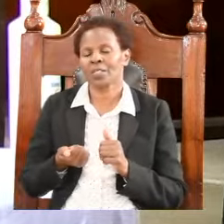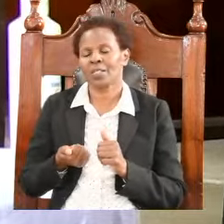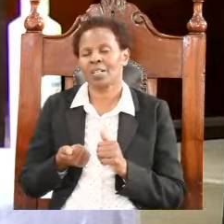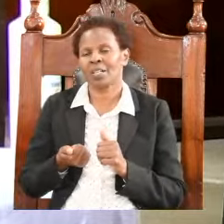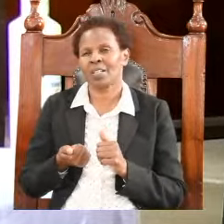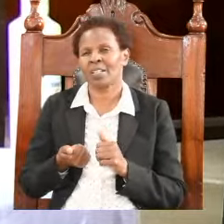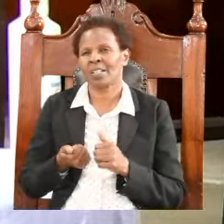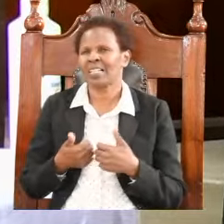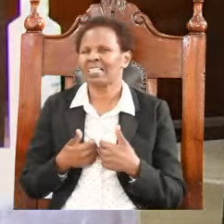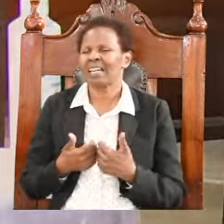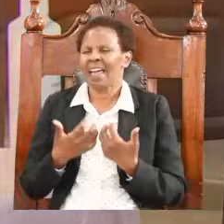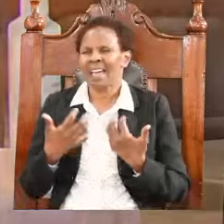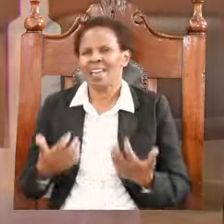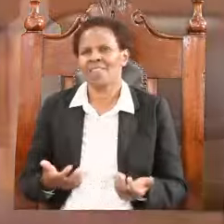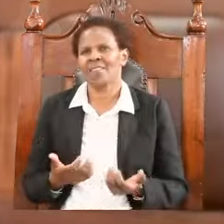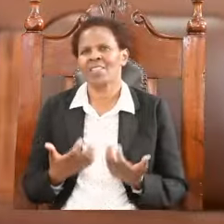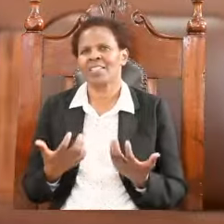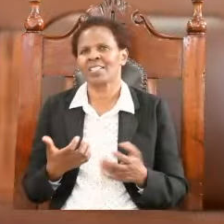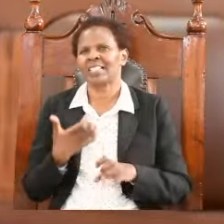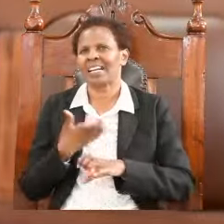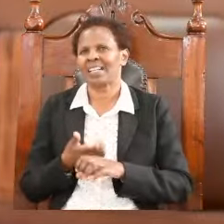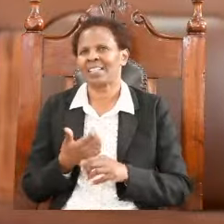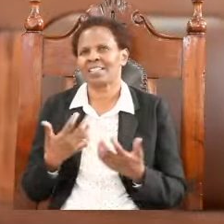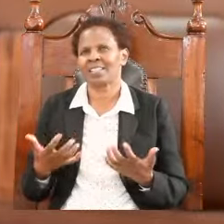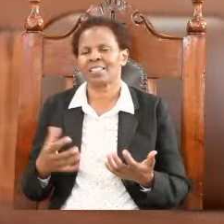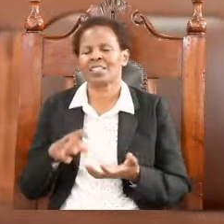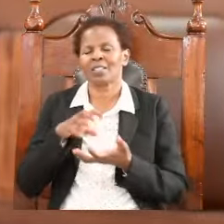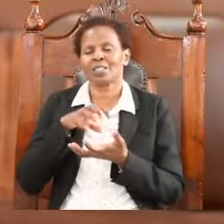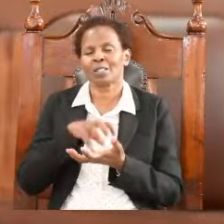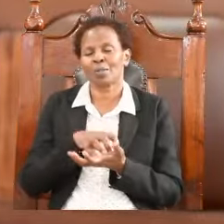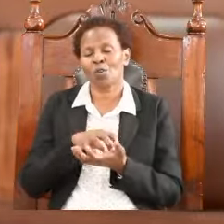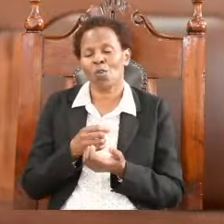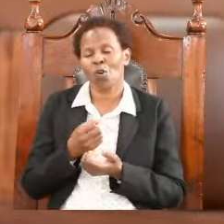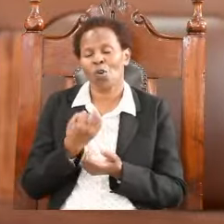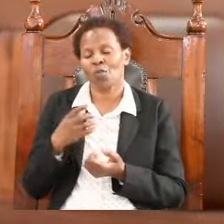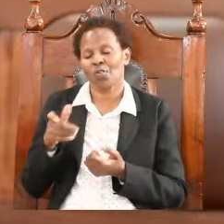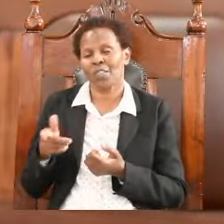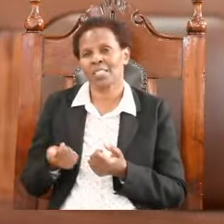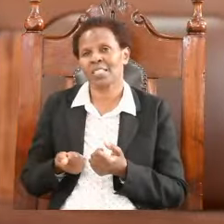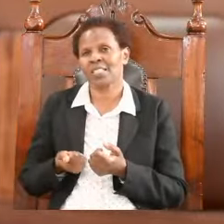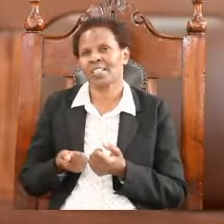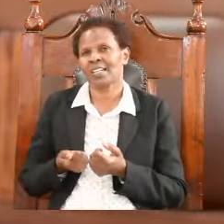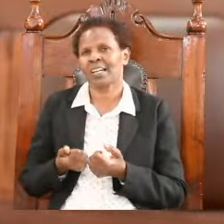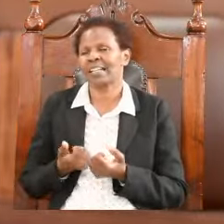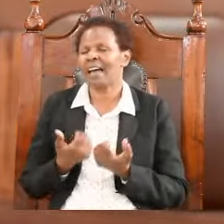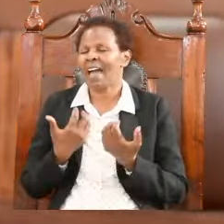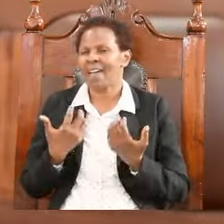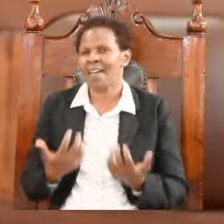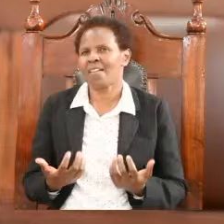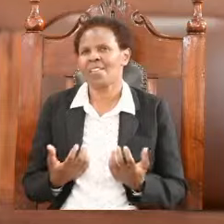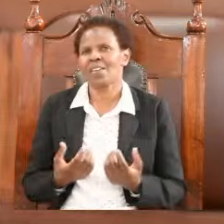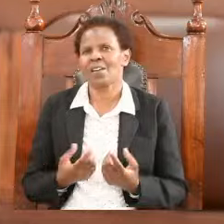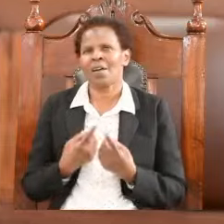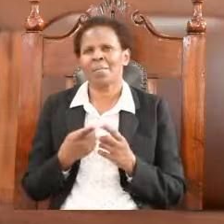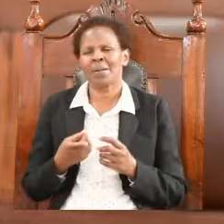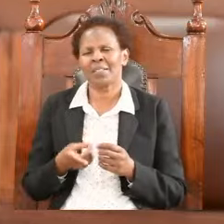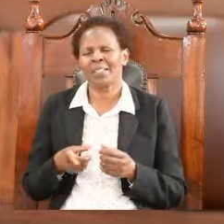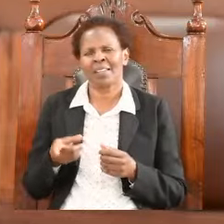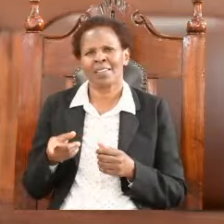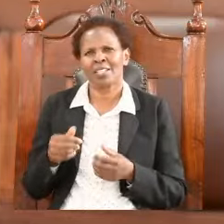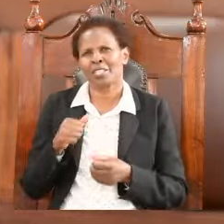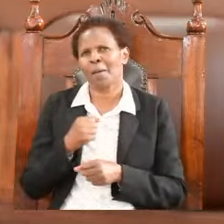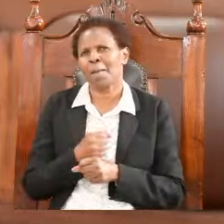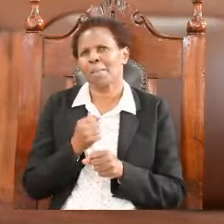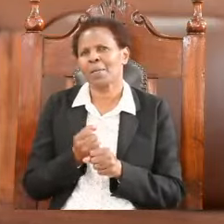na maodo marito muno, mariagera gira. Circumstances shia moto lera wake, shia reditu. No isho shitiga na